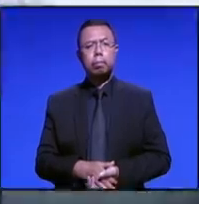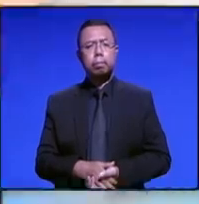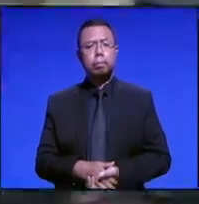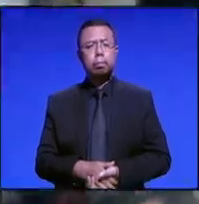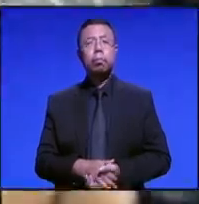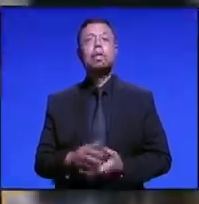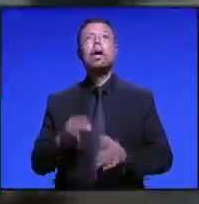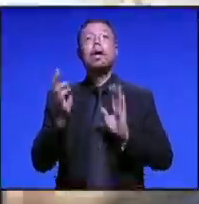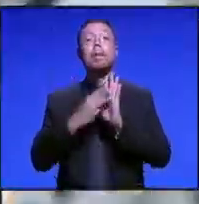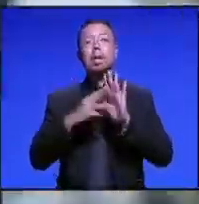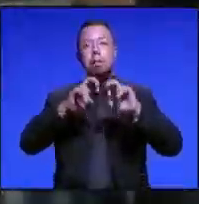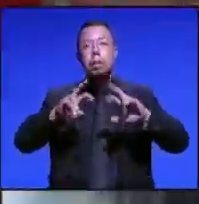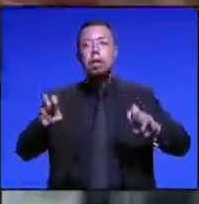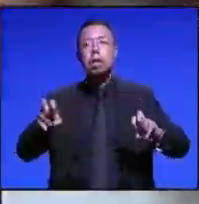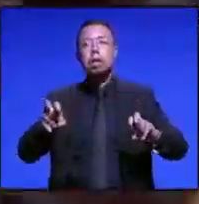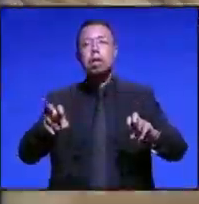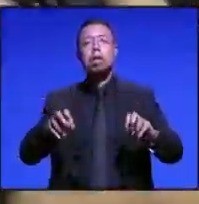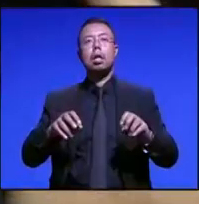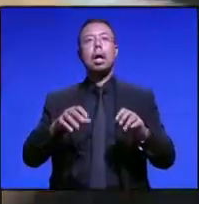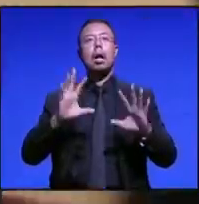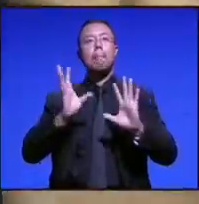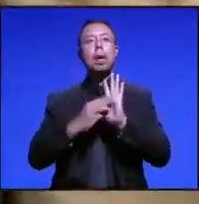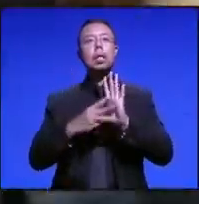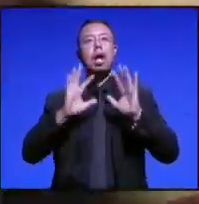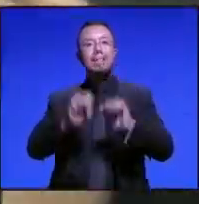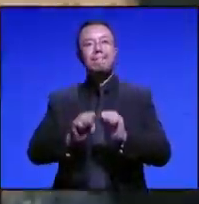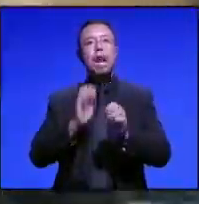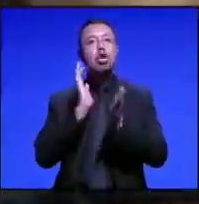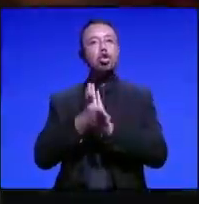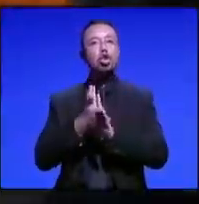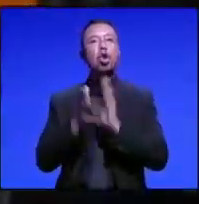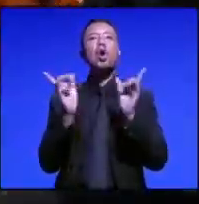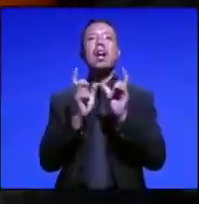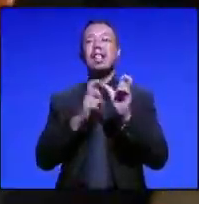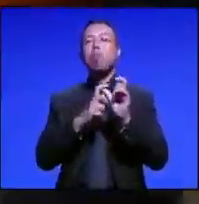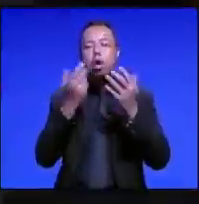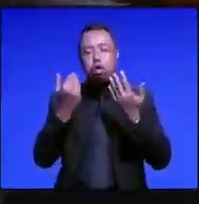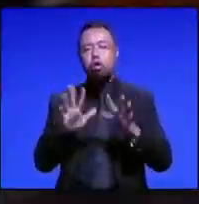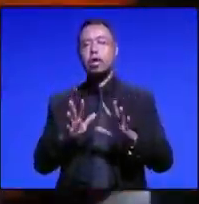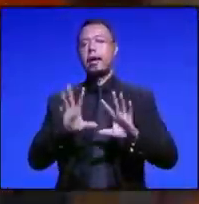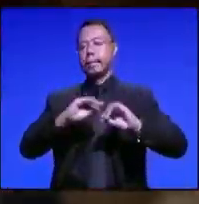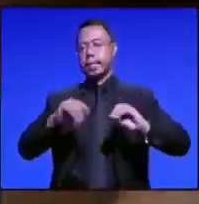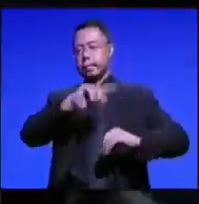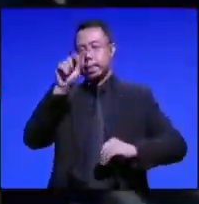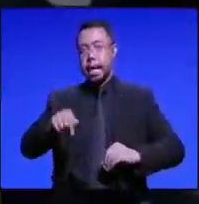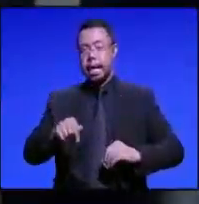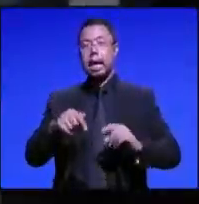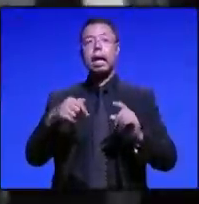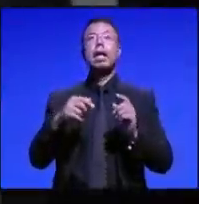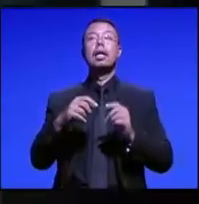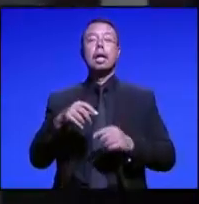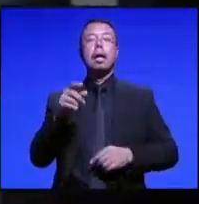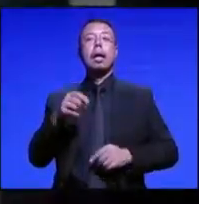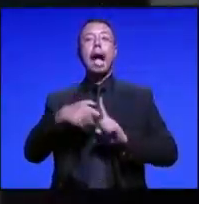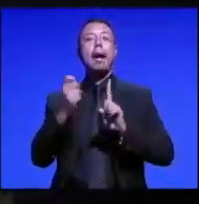Penyidikan kasus OTT ex-komisioner KPU Wahyu Setiawan bergulir. KPK mendesak Harun Masiku, caleg PDIP, untuk